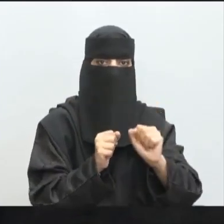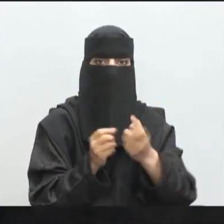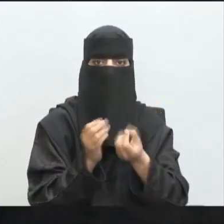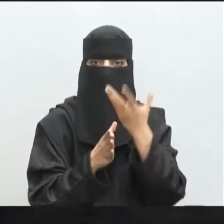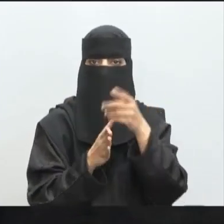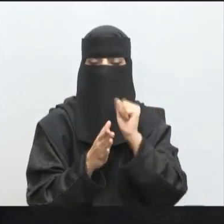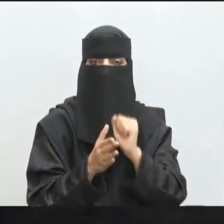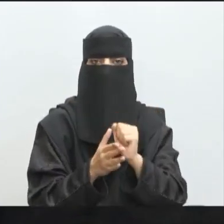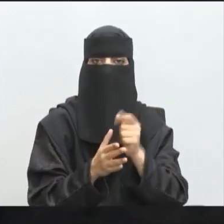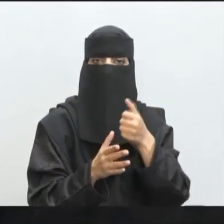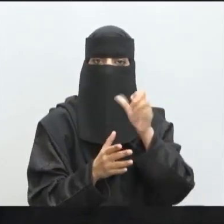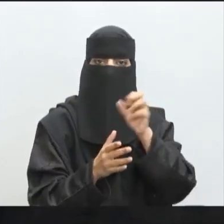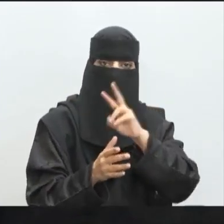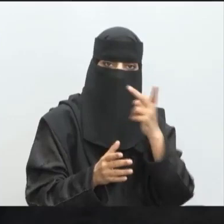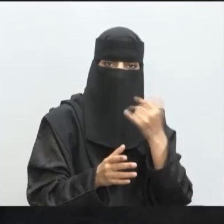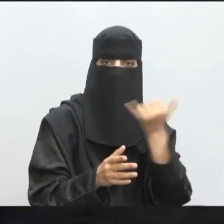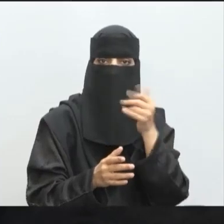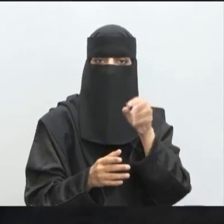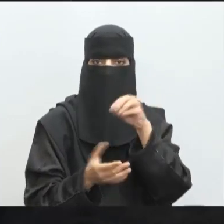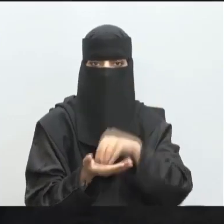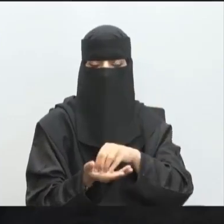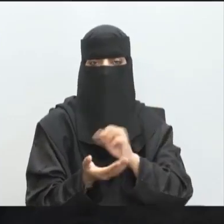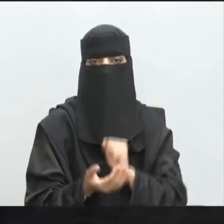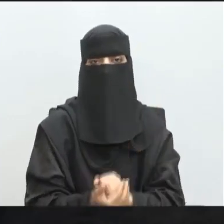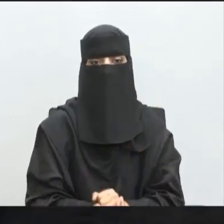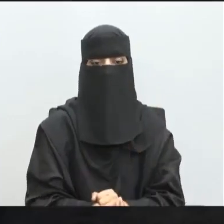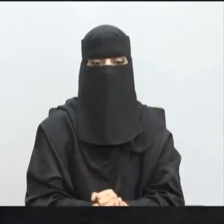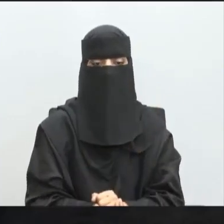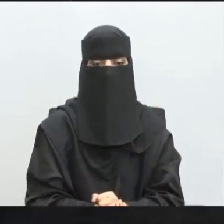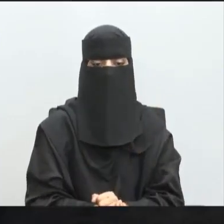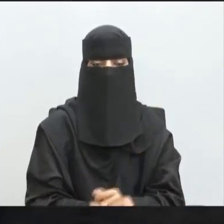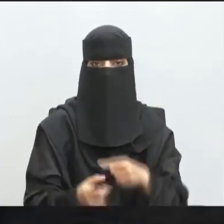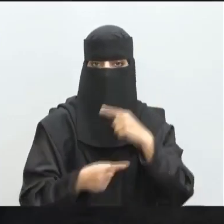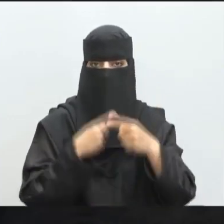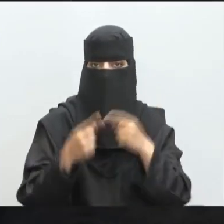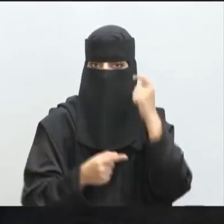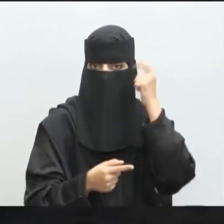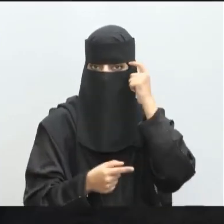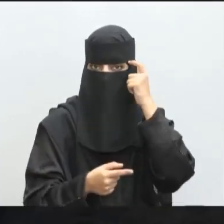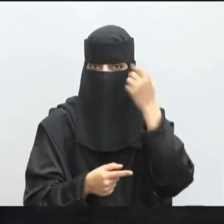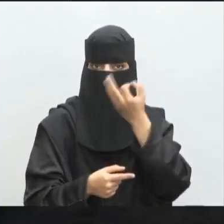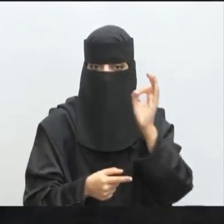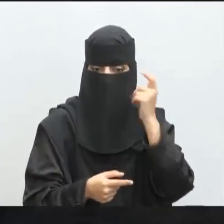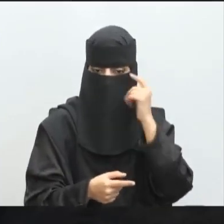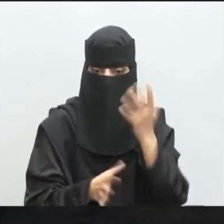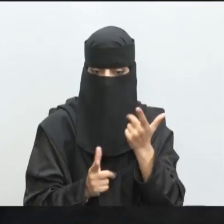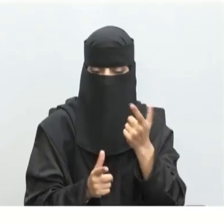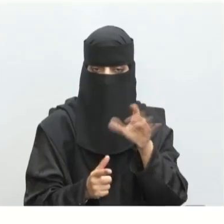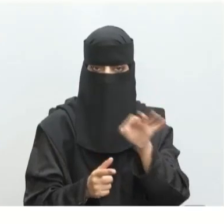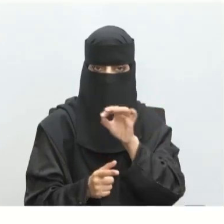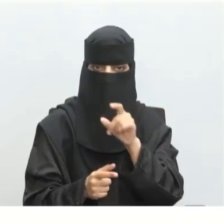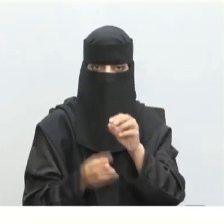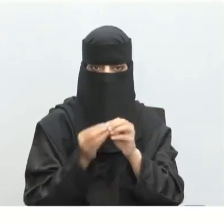معينه او يمثل شيء هام على الخريطه فدائما او عرفنا ان احد